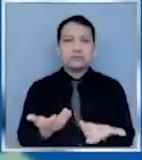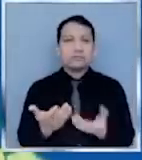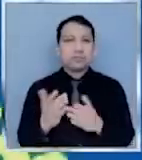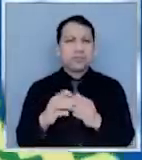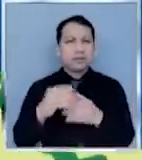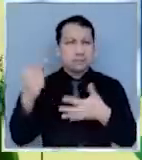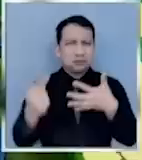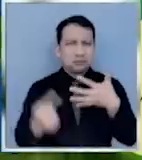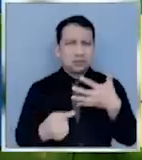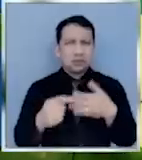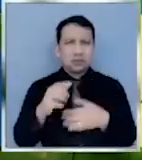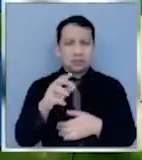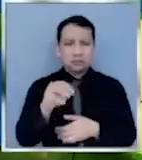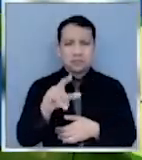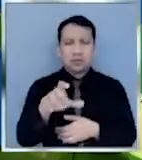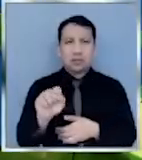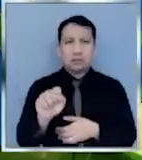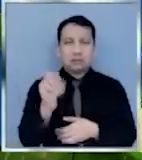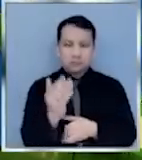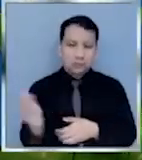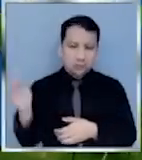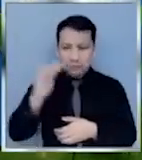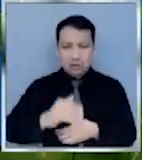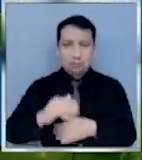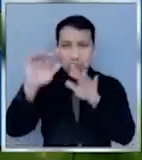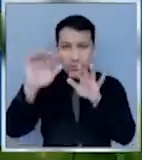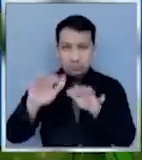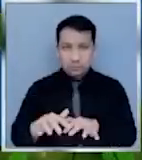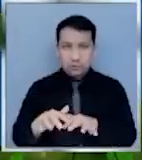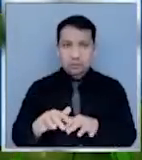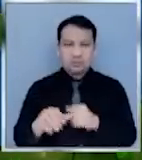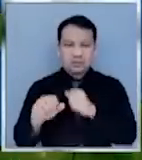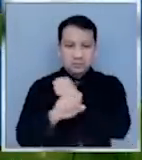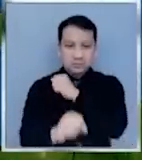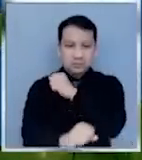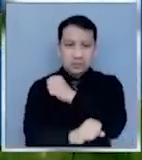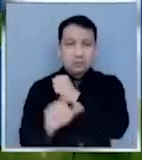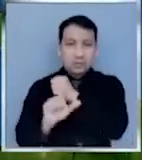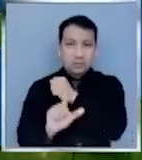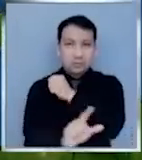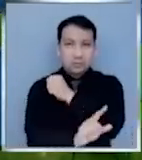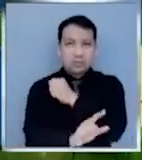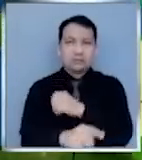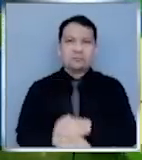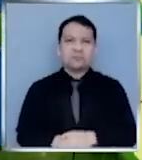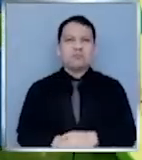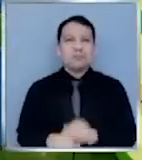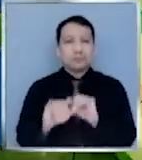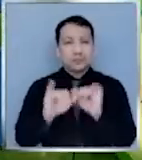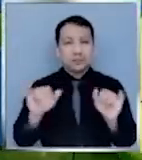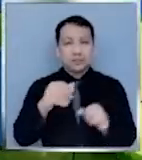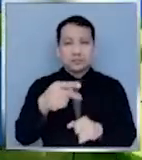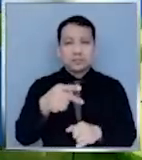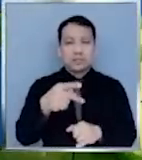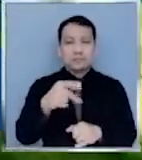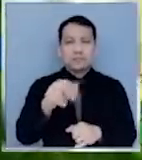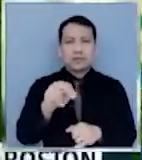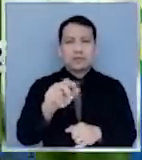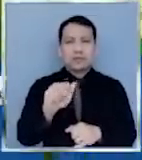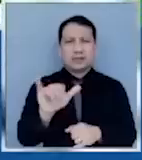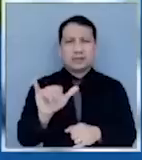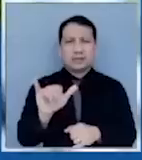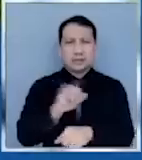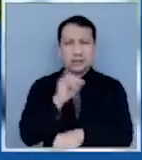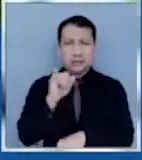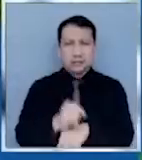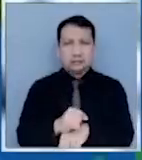Metro Weather, maghapon ang tsansa ng ulan sa Samar at Leyte provinces, pati sa Panay Island at Negros provinces. May ulan